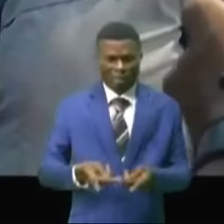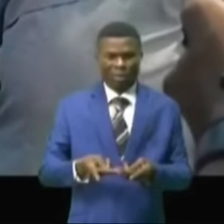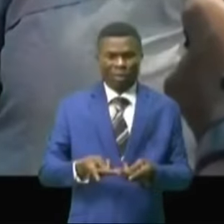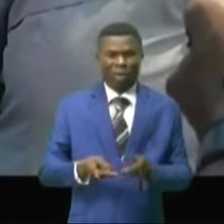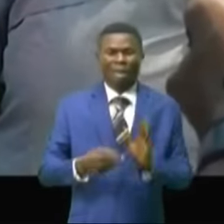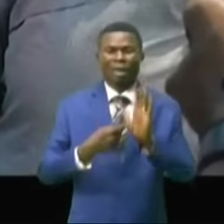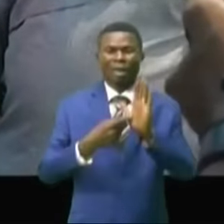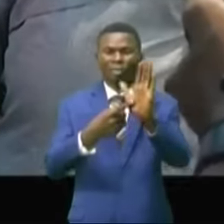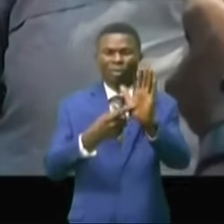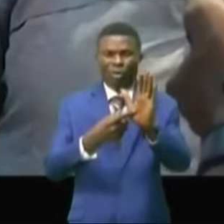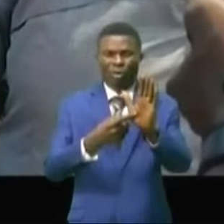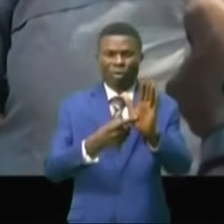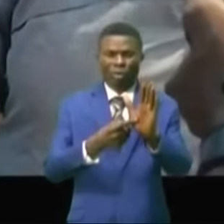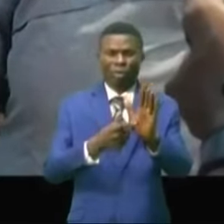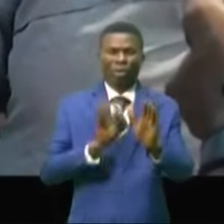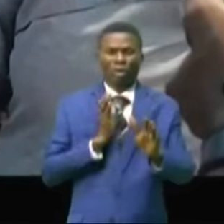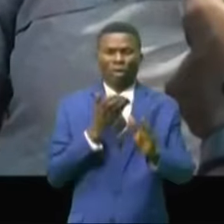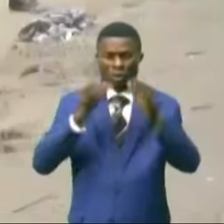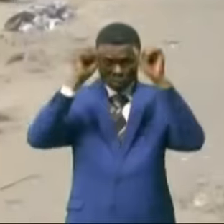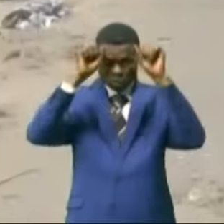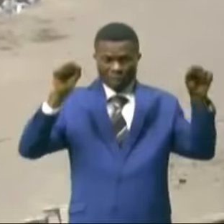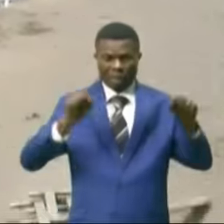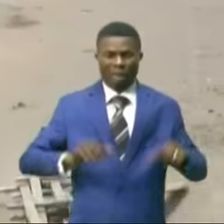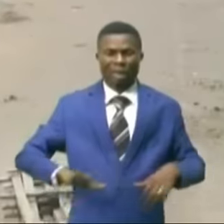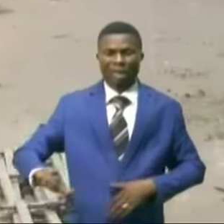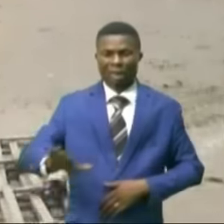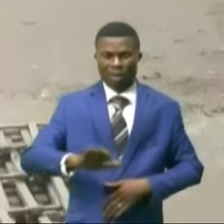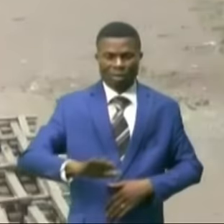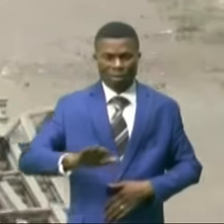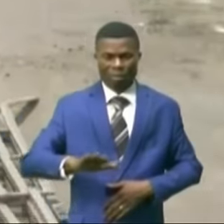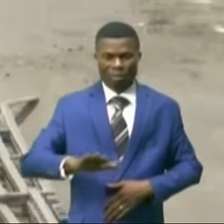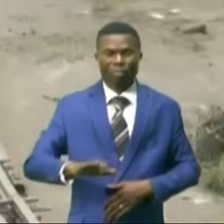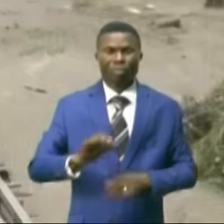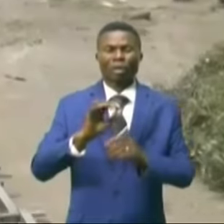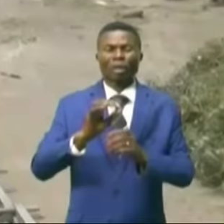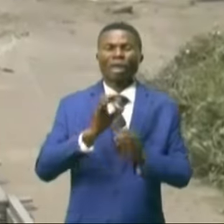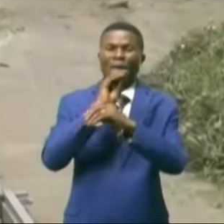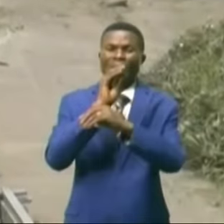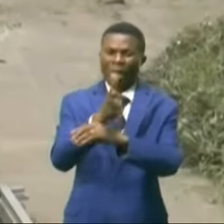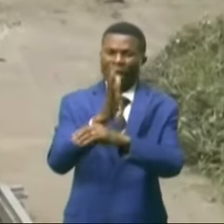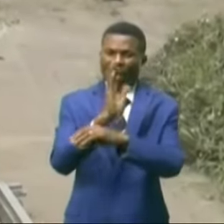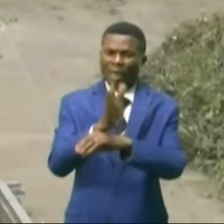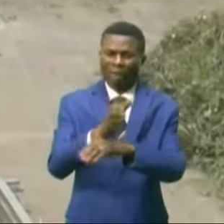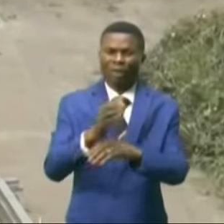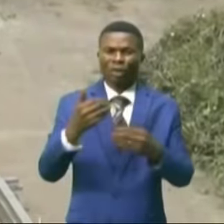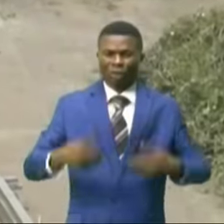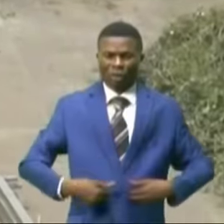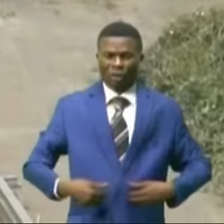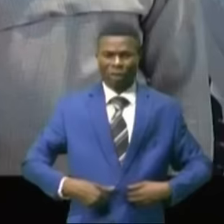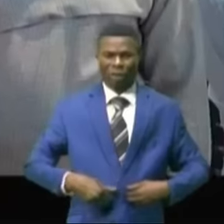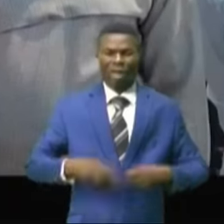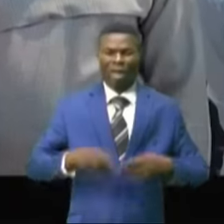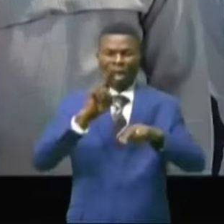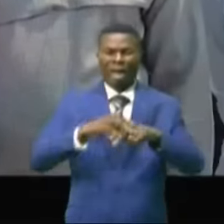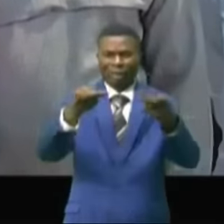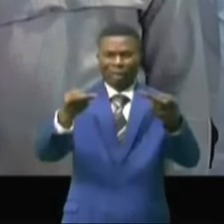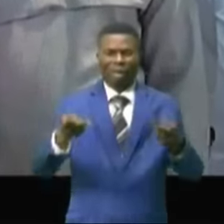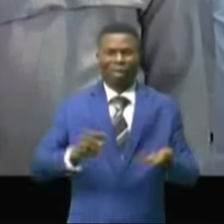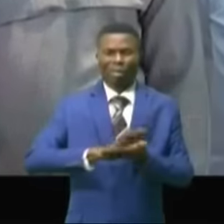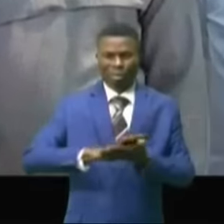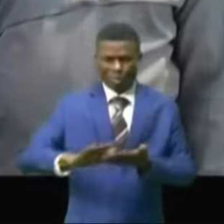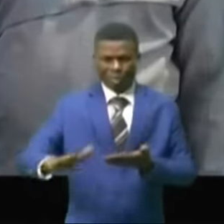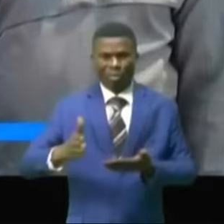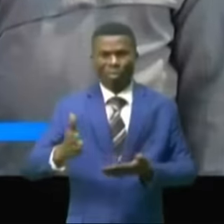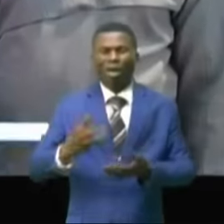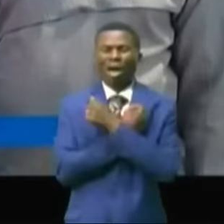l'image de notre présidence de la République. Une façon d'inculquer aux jeunes la culture de l'assainissement, de l'environnement. Dans les sursauts